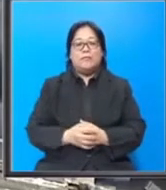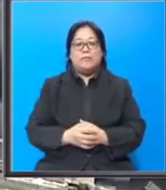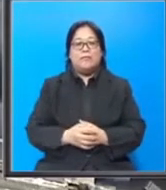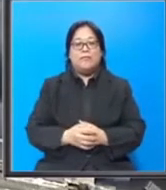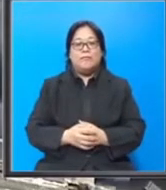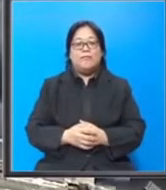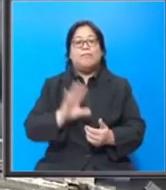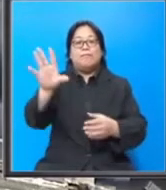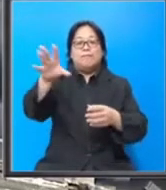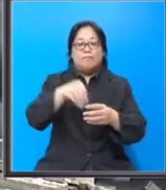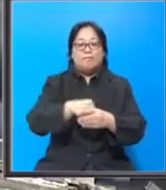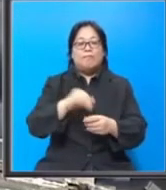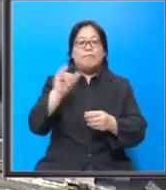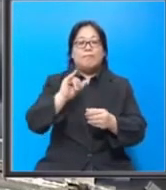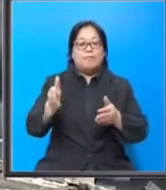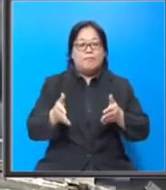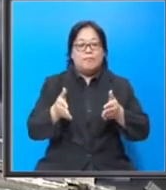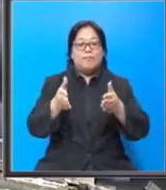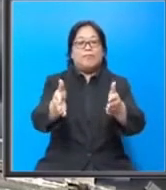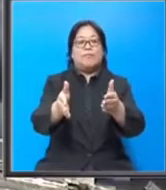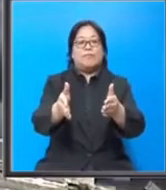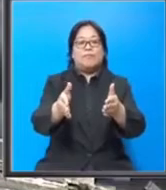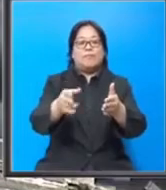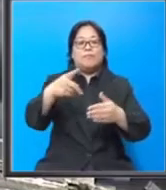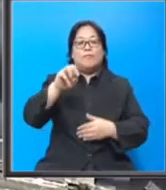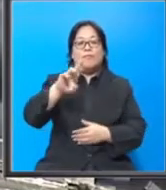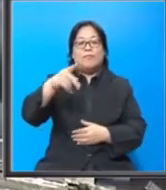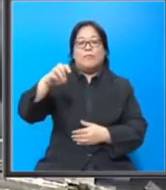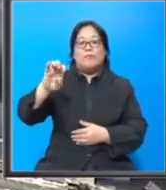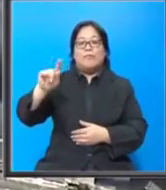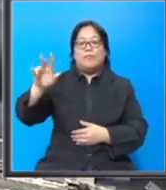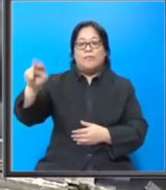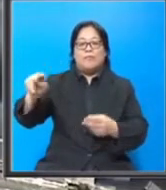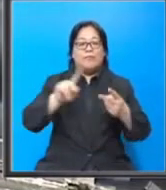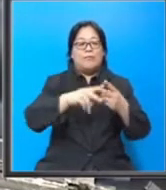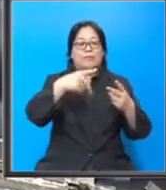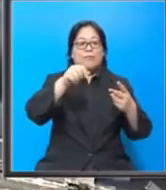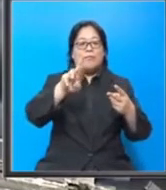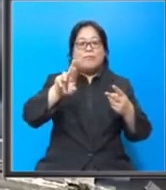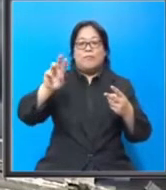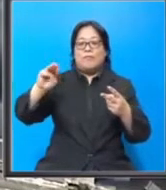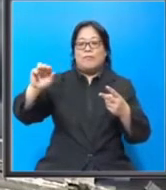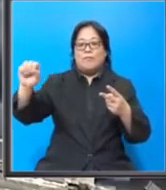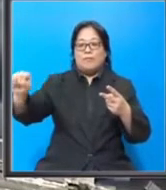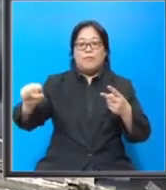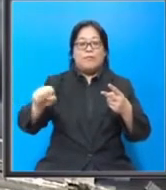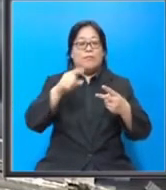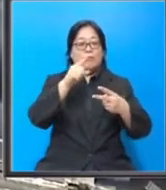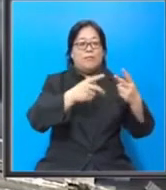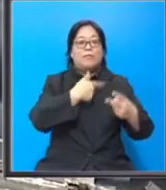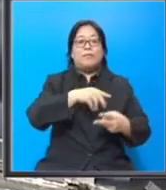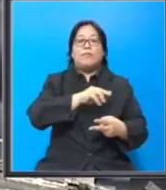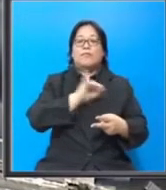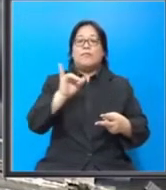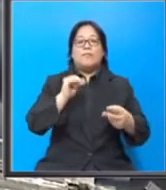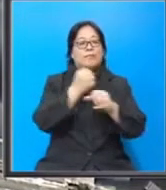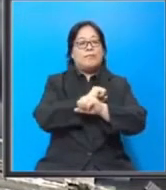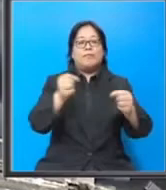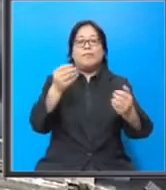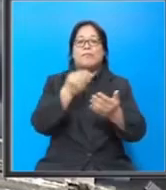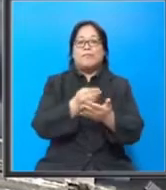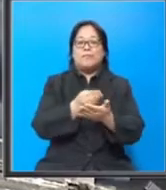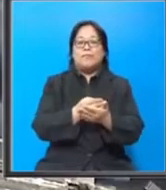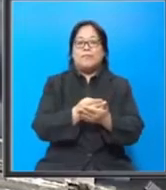yang turut melibatkan relawan pasca pekan tapasya much I am ten ini telah membutuhkan